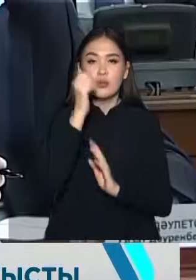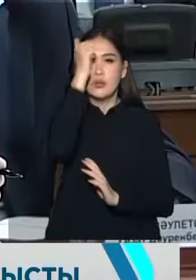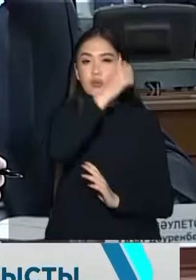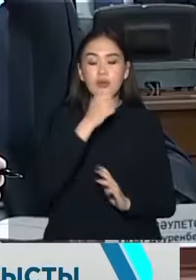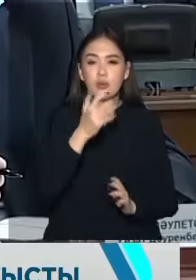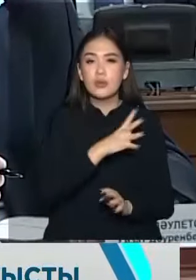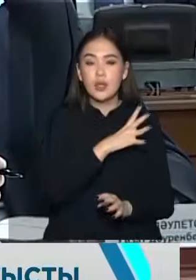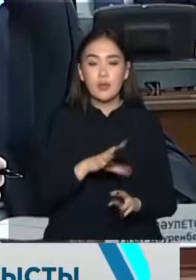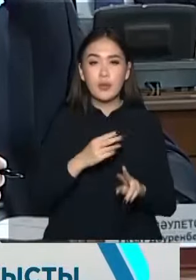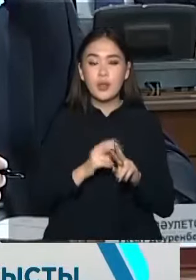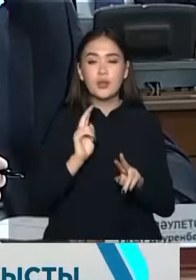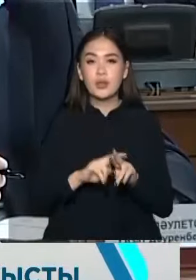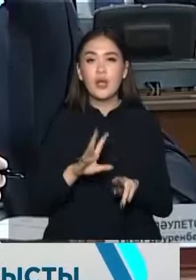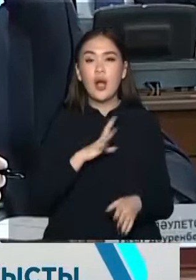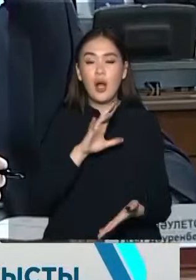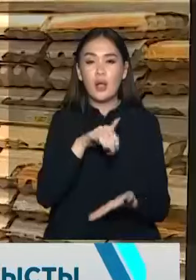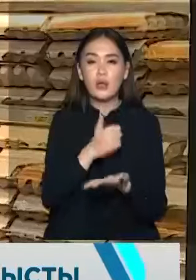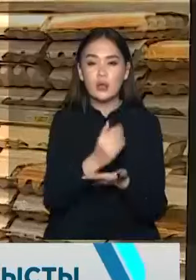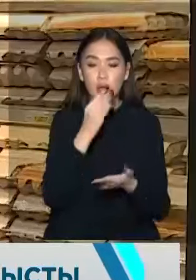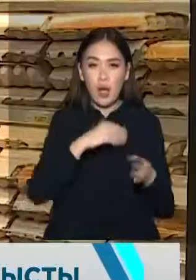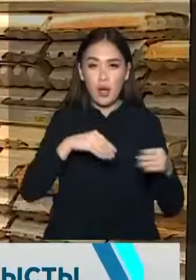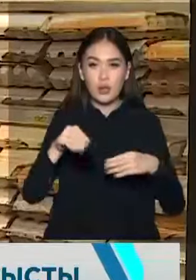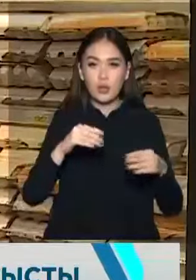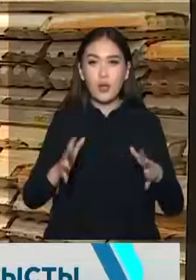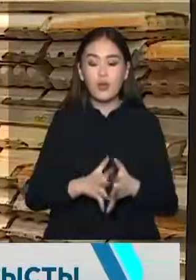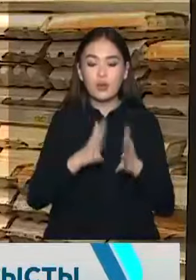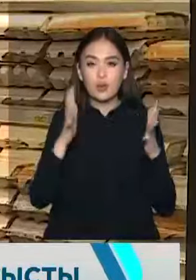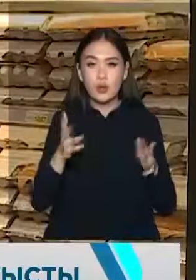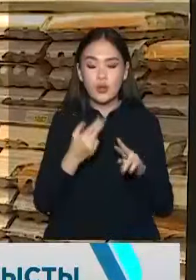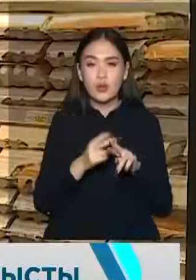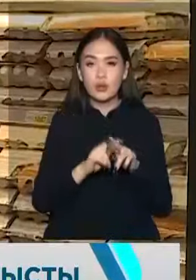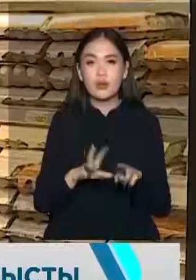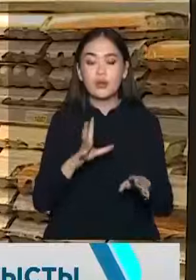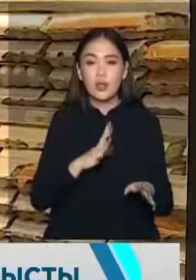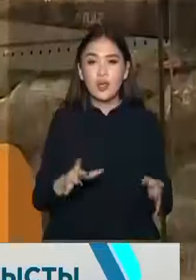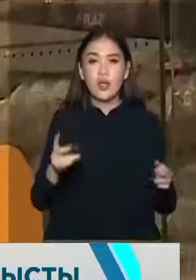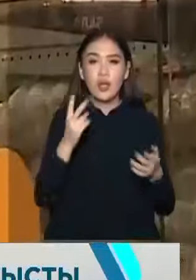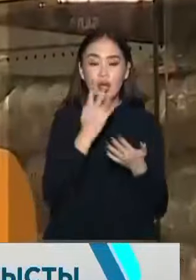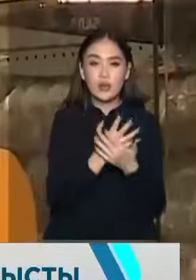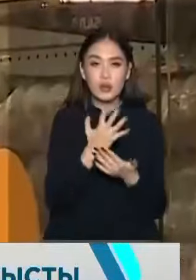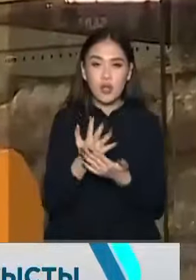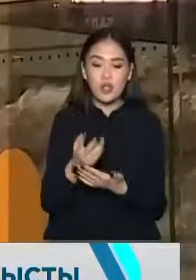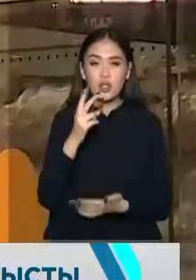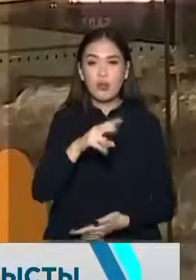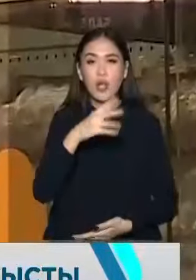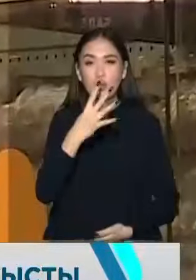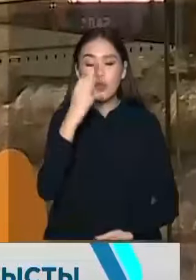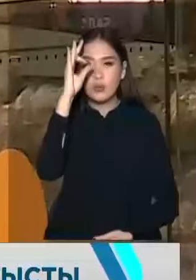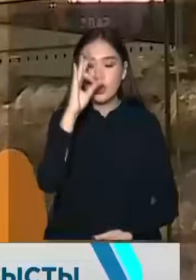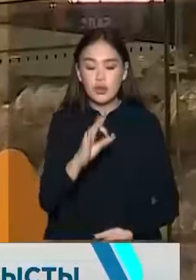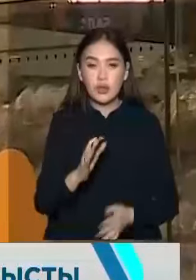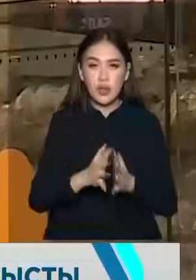болмаған. Әдеттегідей оған алдымен азық-түлік бағасының өсуі әсер еткен. Дәлірек азық-түлік инфляциясы 24%-дан